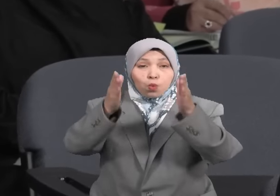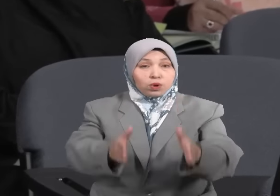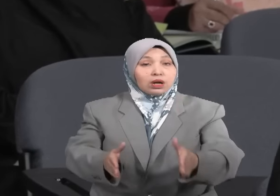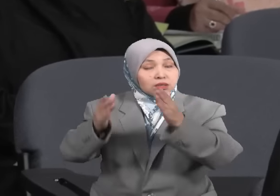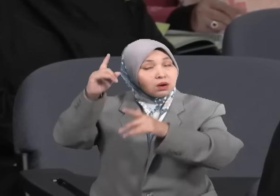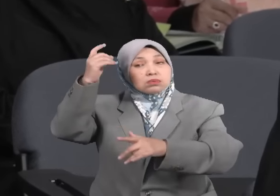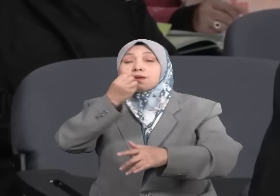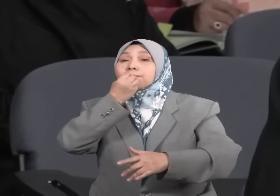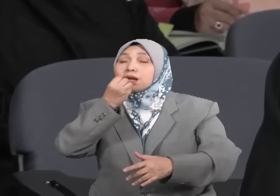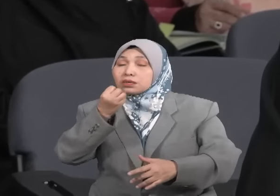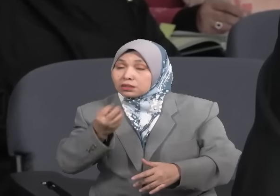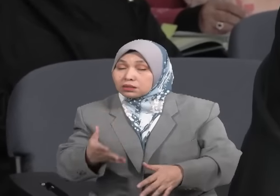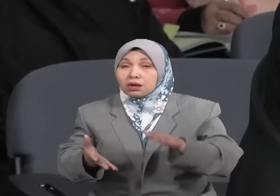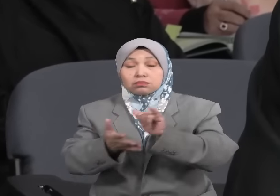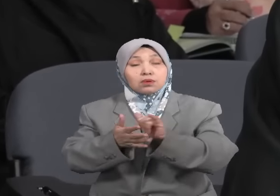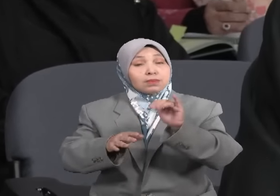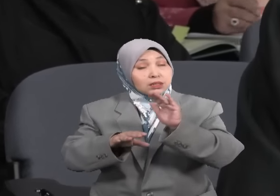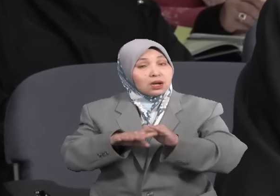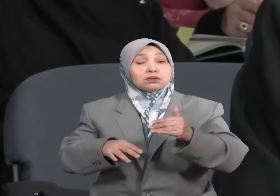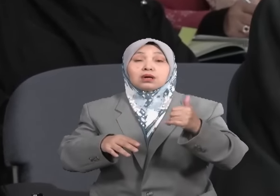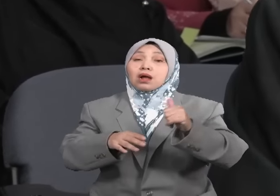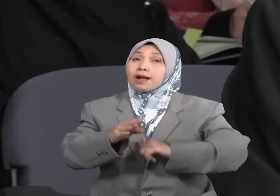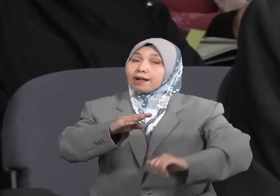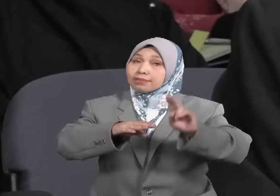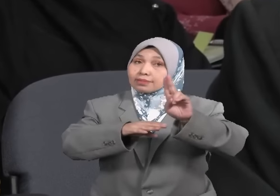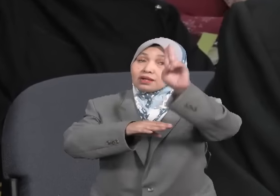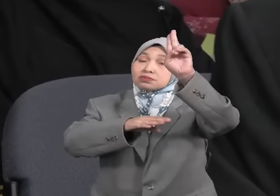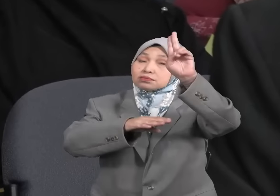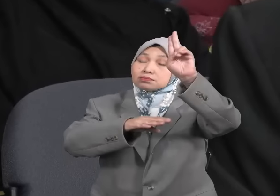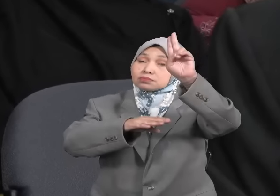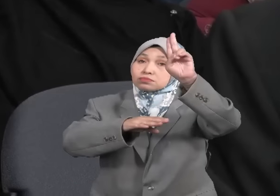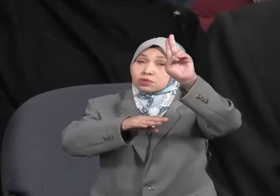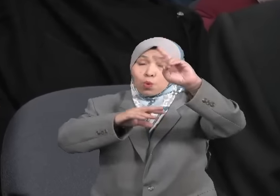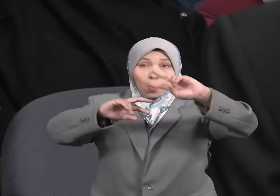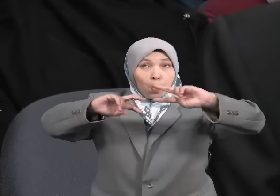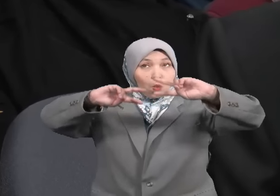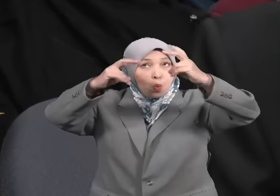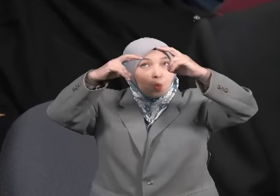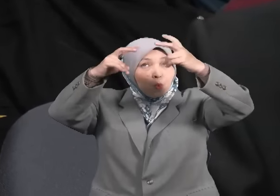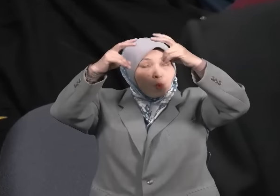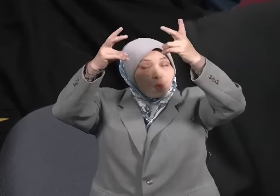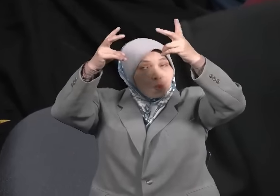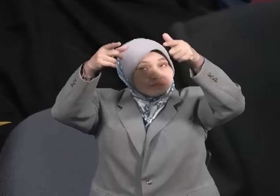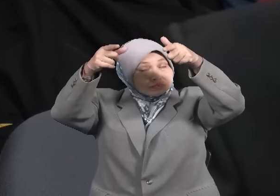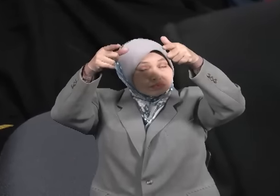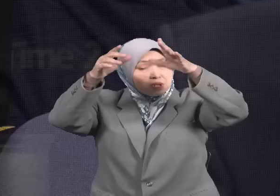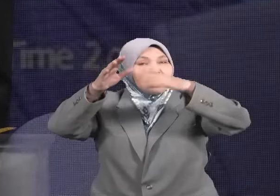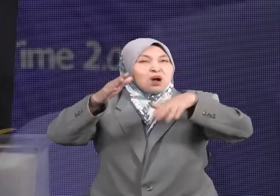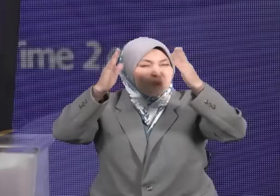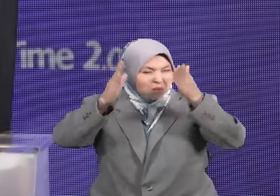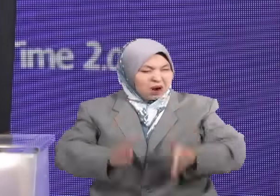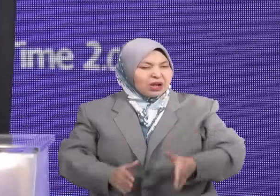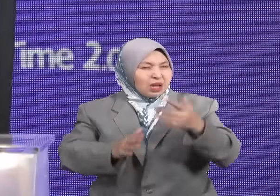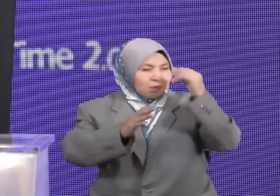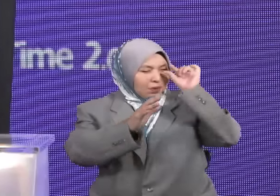kata fauqahum yaumal qiyamah, berada di atas maksudnya. Maksudnya rankingnya paling atas, dan orang-orang yang menghina dahulu mereka berada